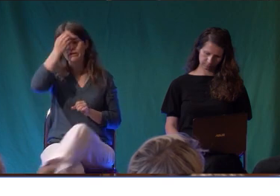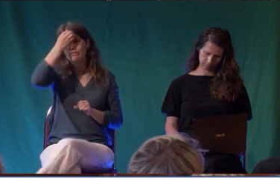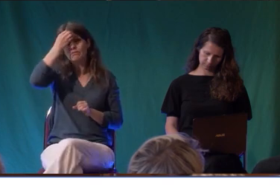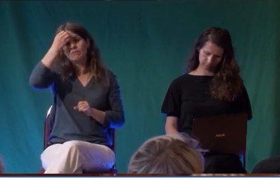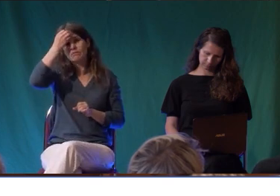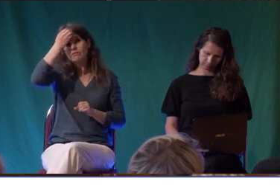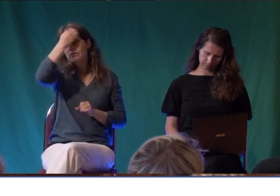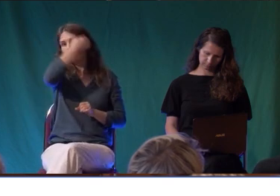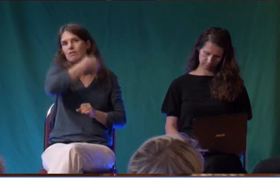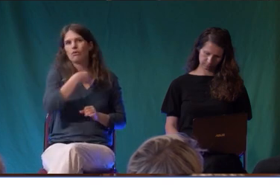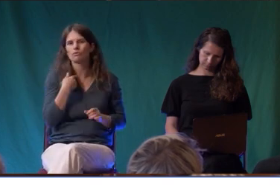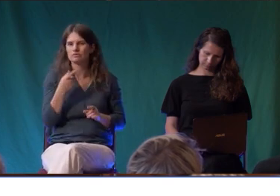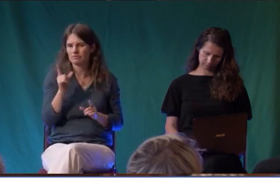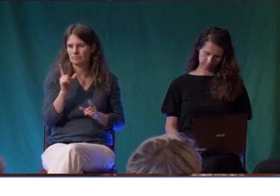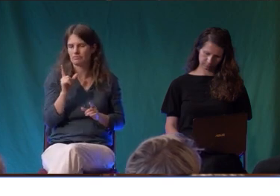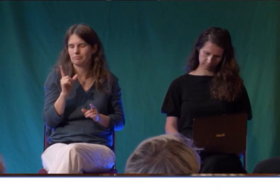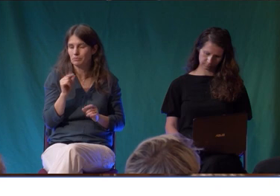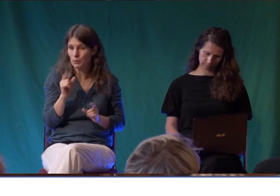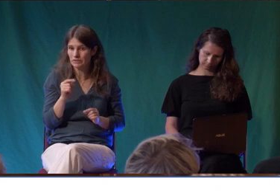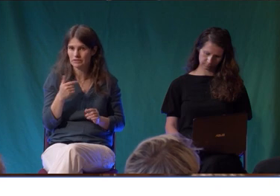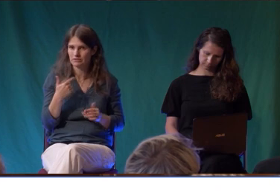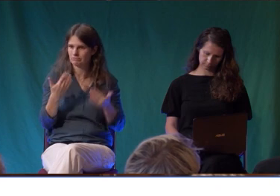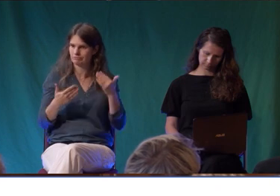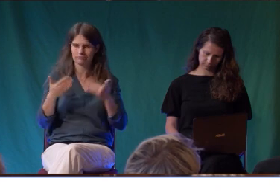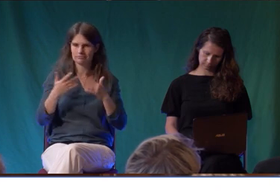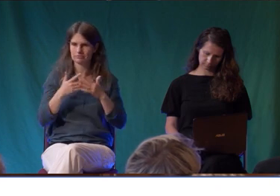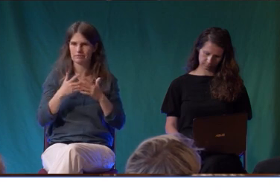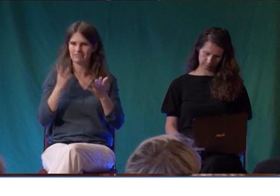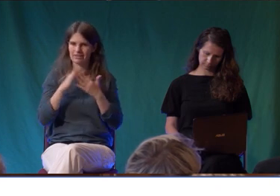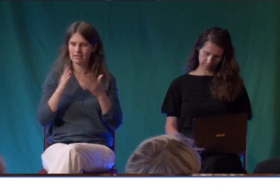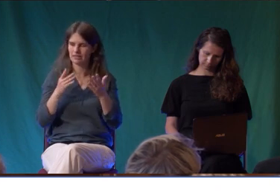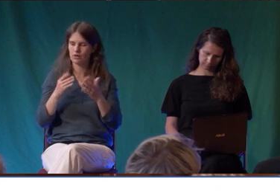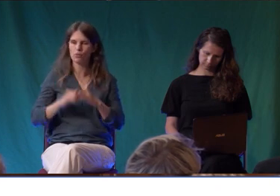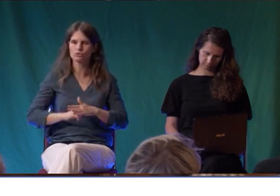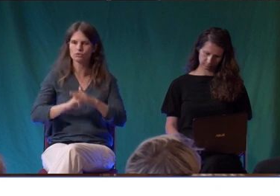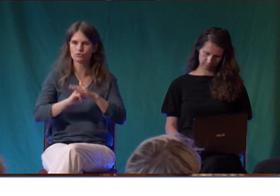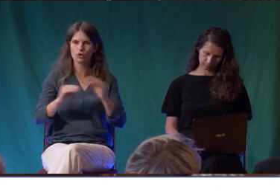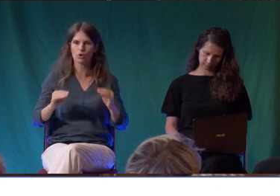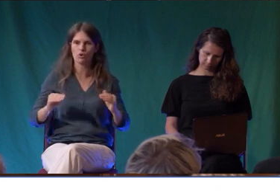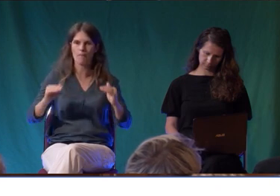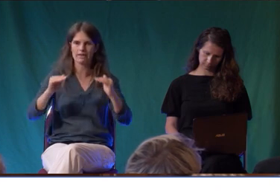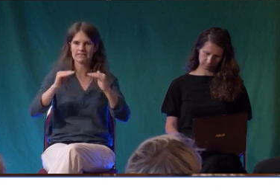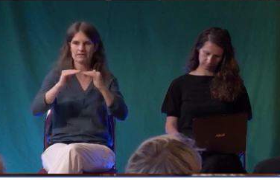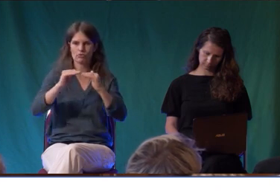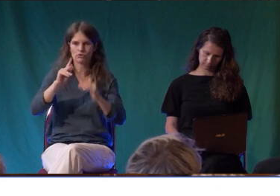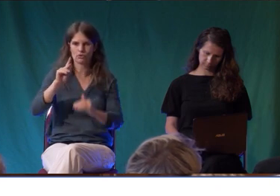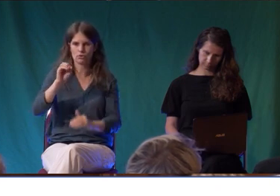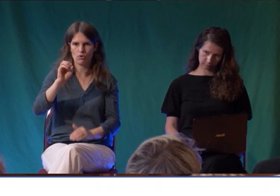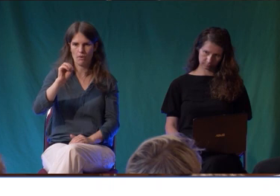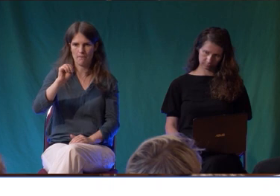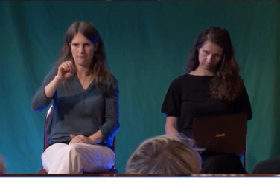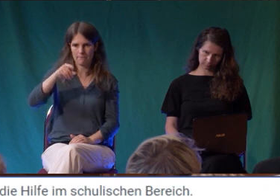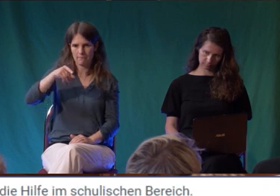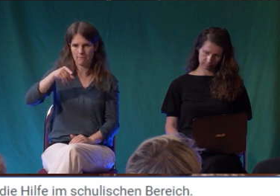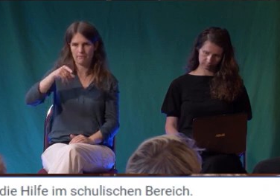da wird eben dieser dieser Punkt kompensatorische Unterstützung kompensatorische Unterstützung meint dass